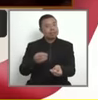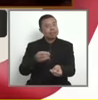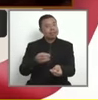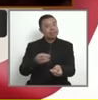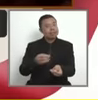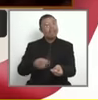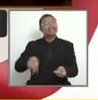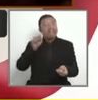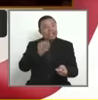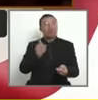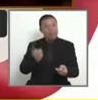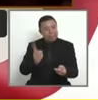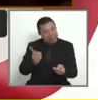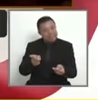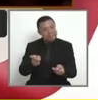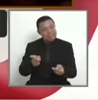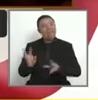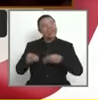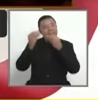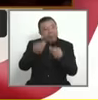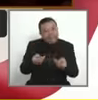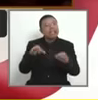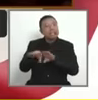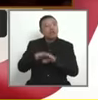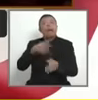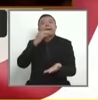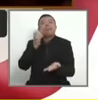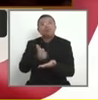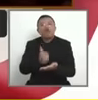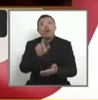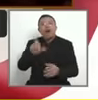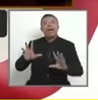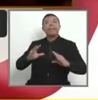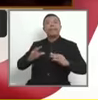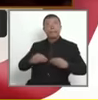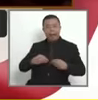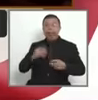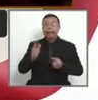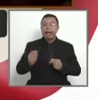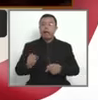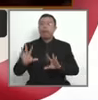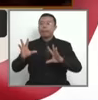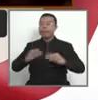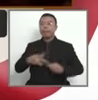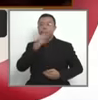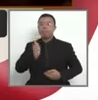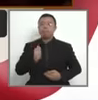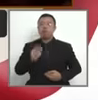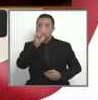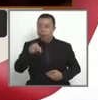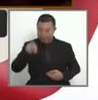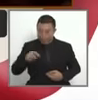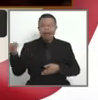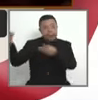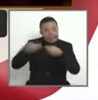benar enggak sih yang kalian katakan Itu jujur semua gitu loh gitu loh Itu loh mak Bang refri mau menanggapi boleh kan I Jadi Begini Mbah